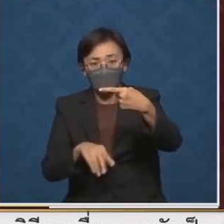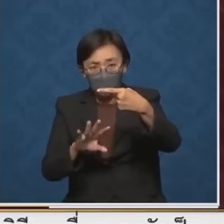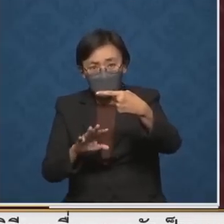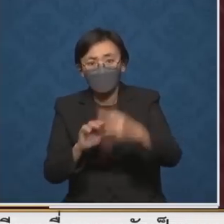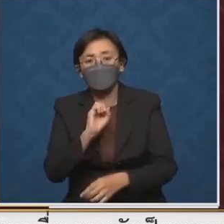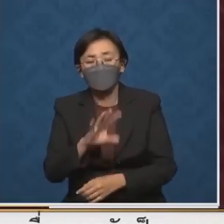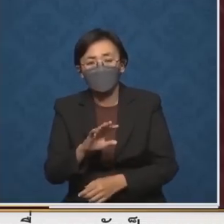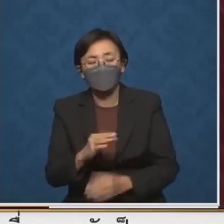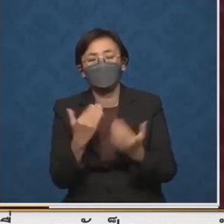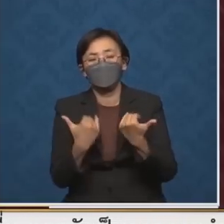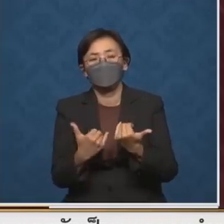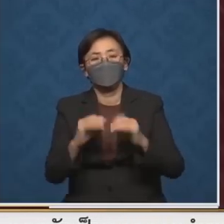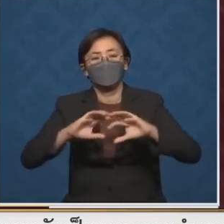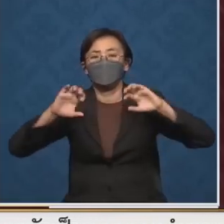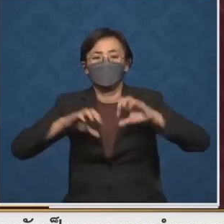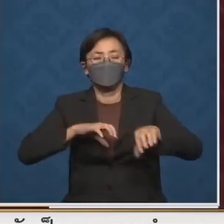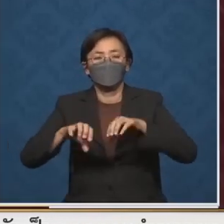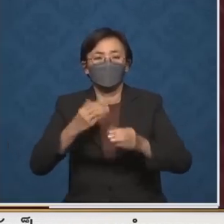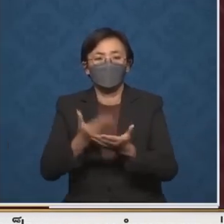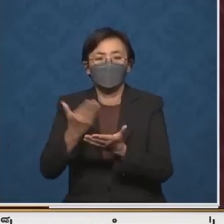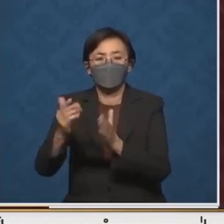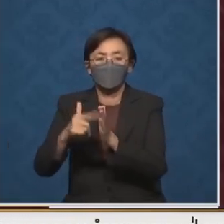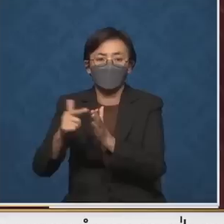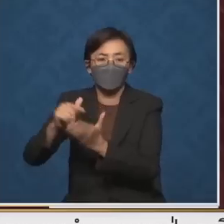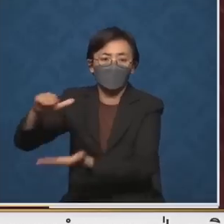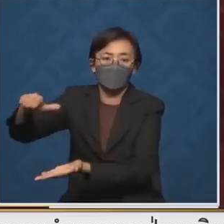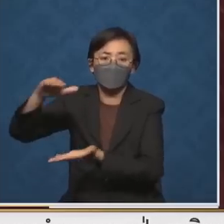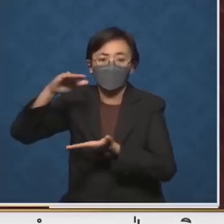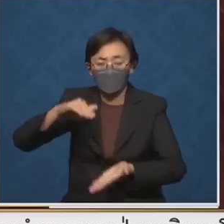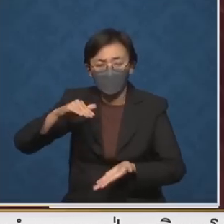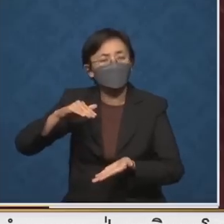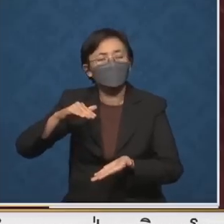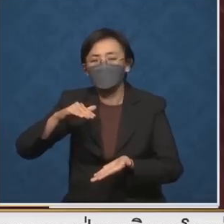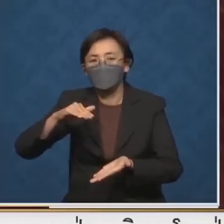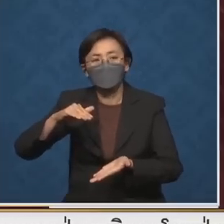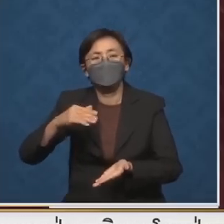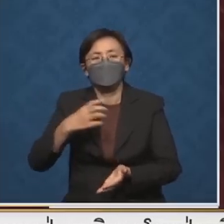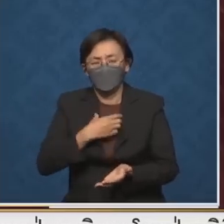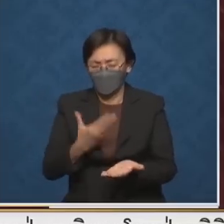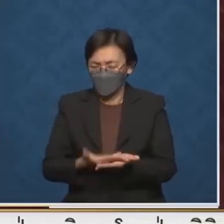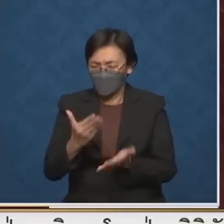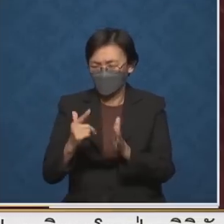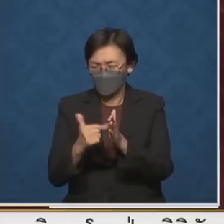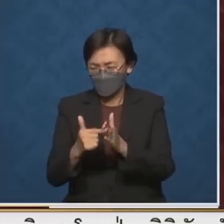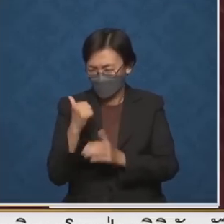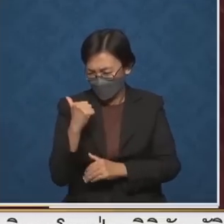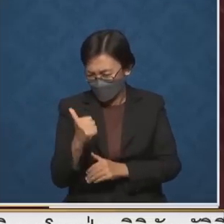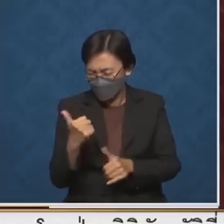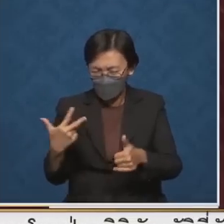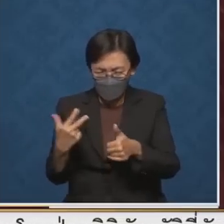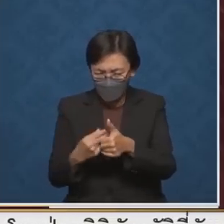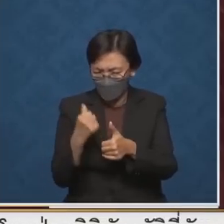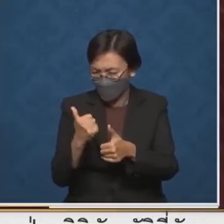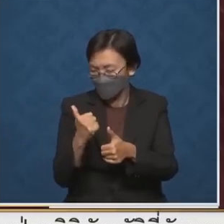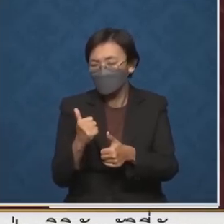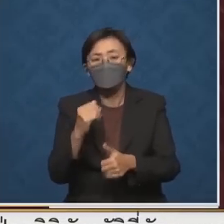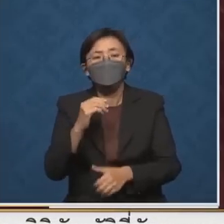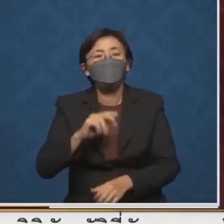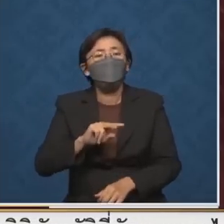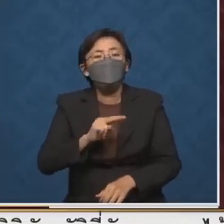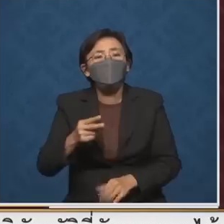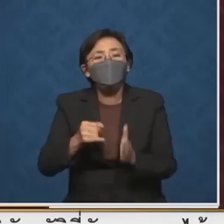ว่า รัฐบาลจัดหาวัคซีนเนี่ยที่มประสิทธภาพศูย ถาสั้ๆ แปลไยเป็ไทยนะ